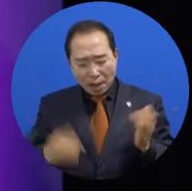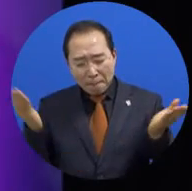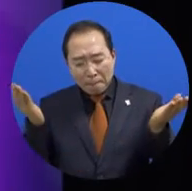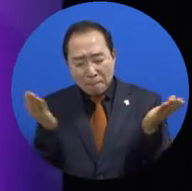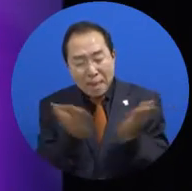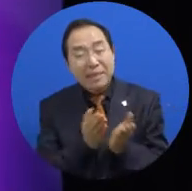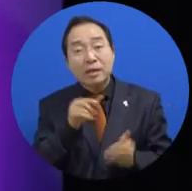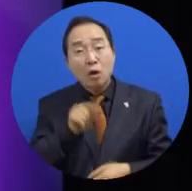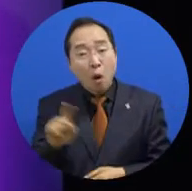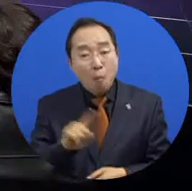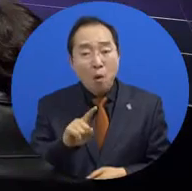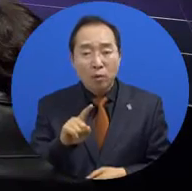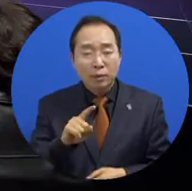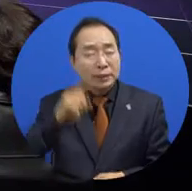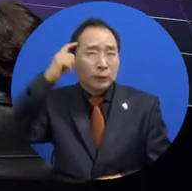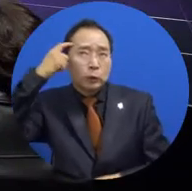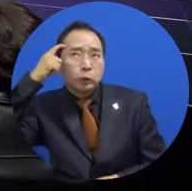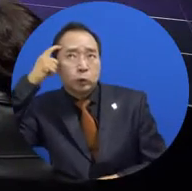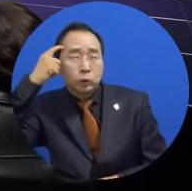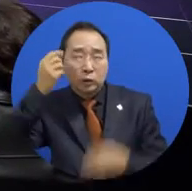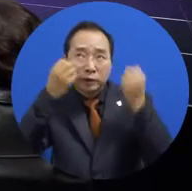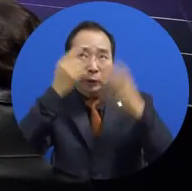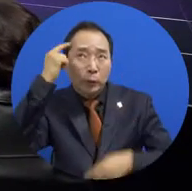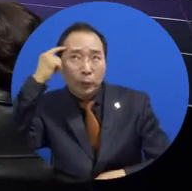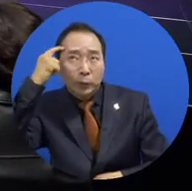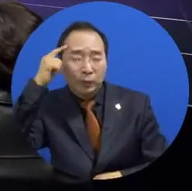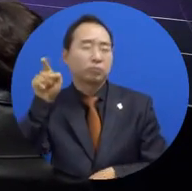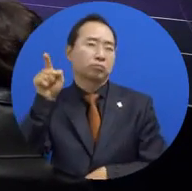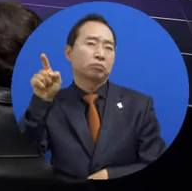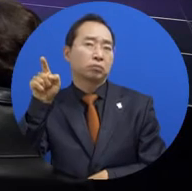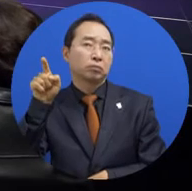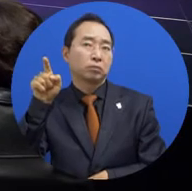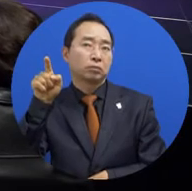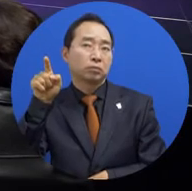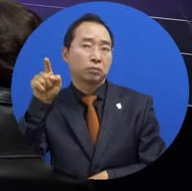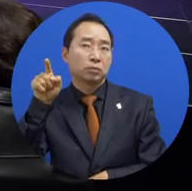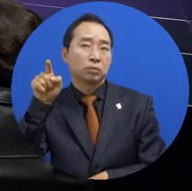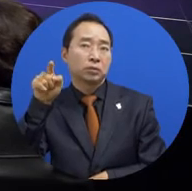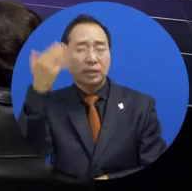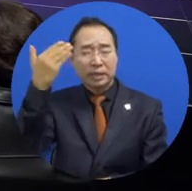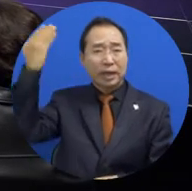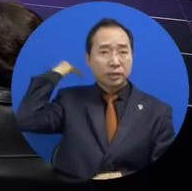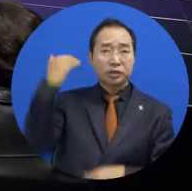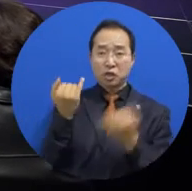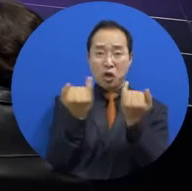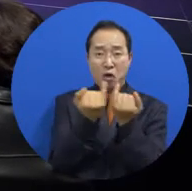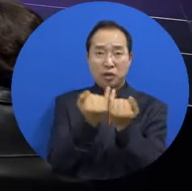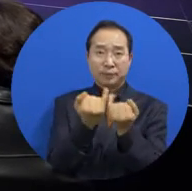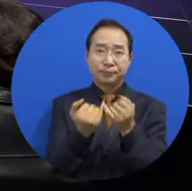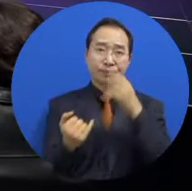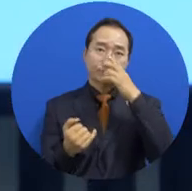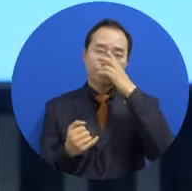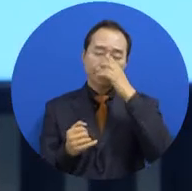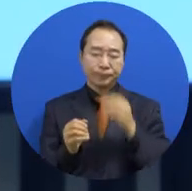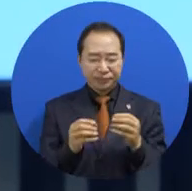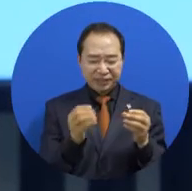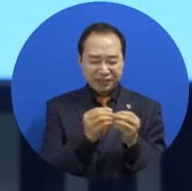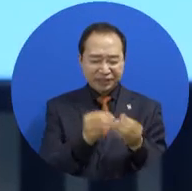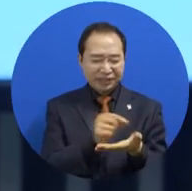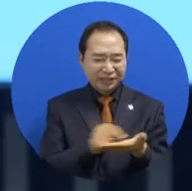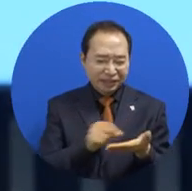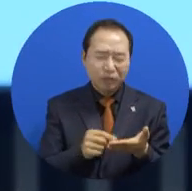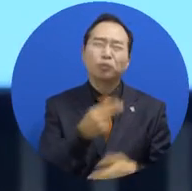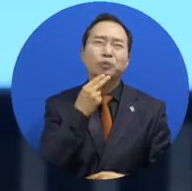맞는 것, 그것은 사유를 창조하는 거예요. 사유. 그리고 예전에는 여성들이 왜